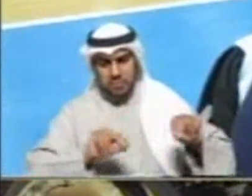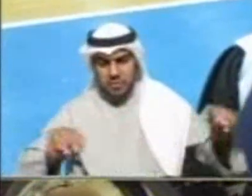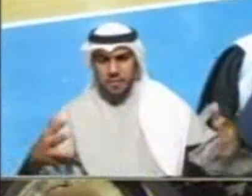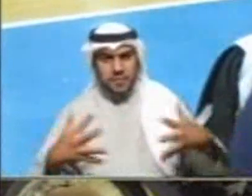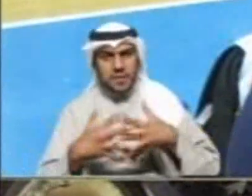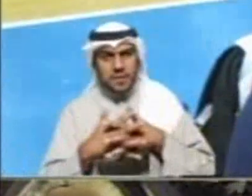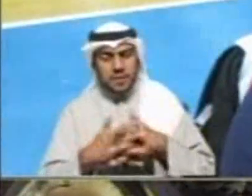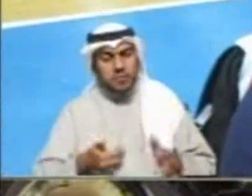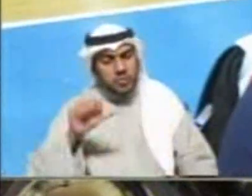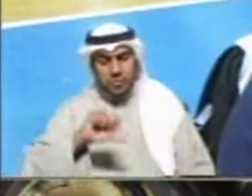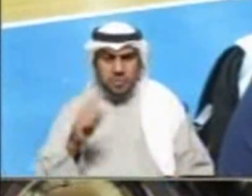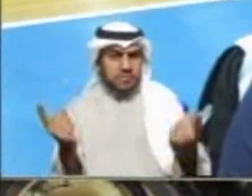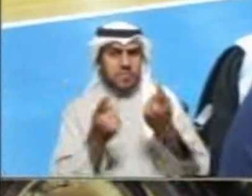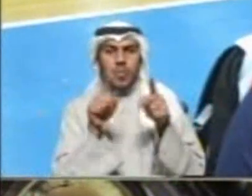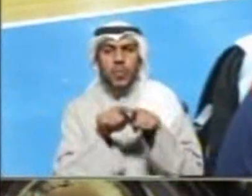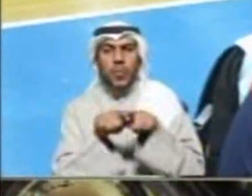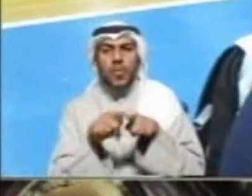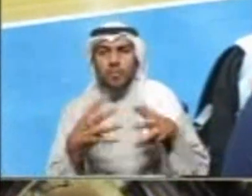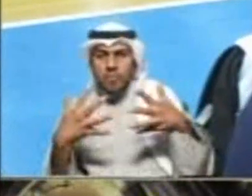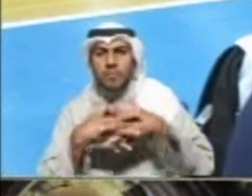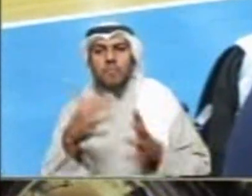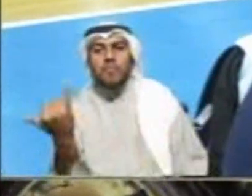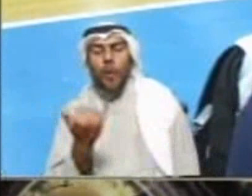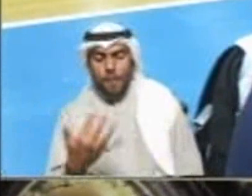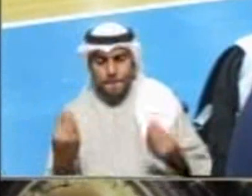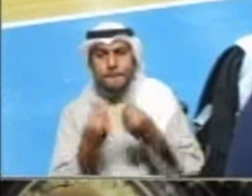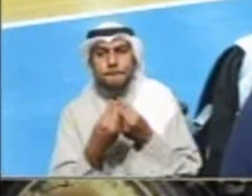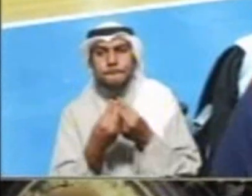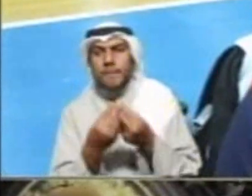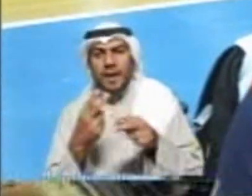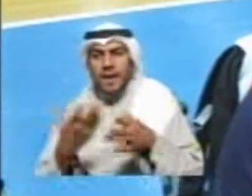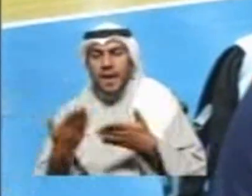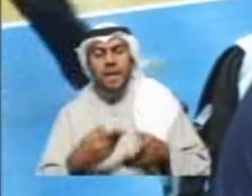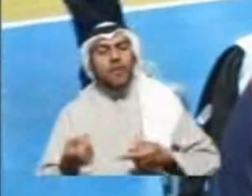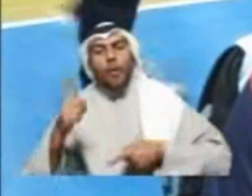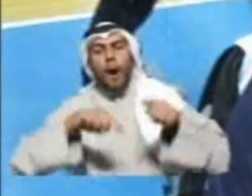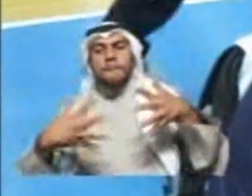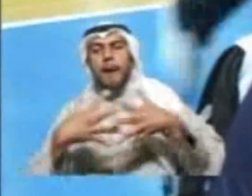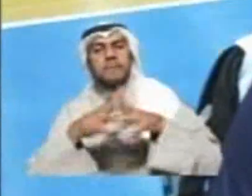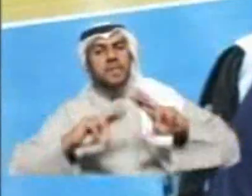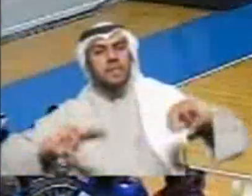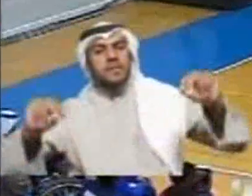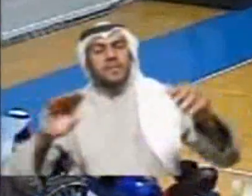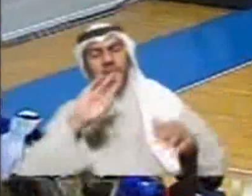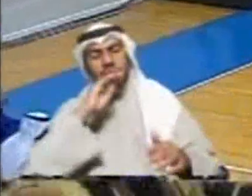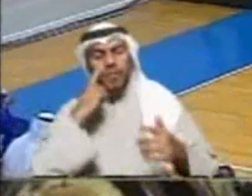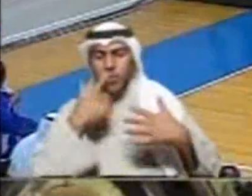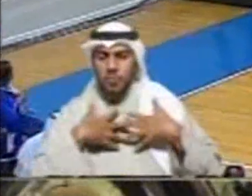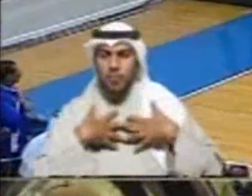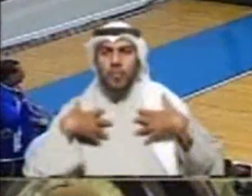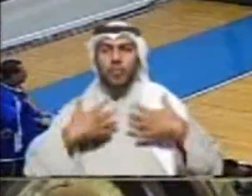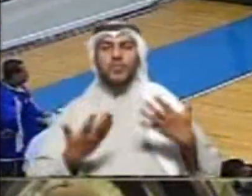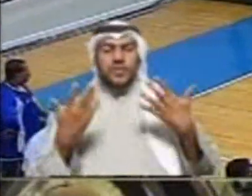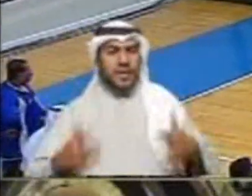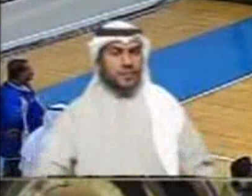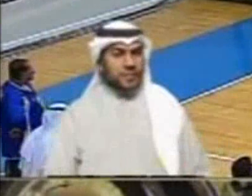احنا غالبين أي حق غلب، يعني أهم شيء التجمع مثل ما قلت والقعدة وكلنا عيال عام يعني، والحمد لله البطولة وايد حلوة. يبقى الدعم